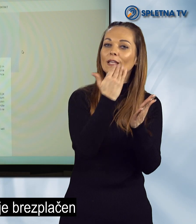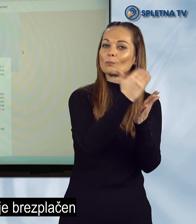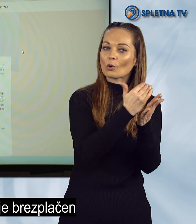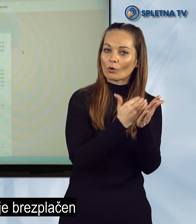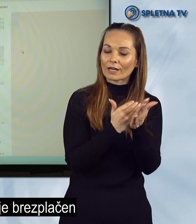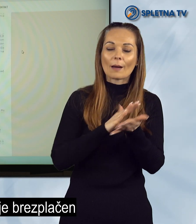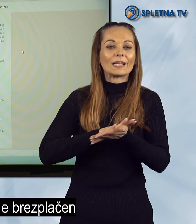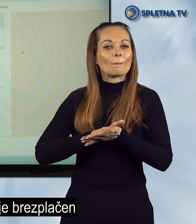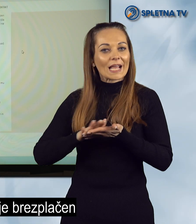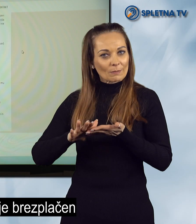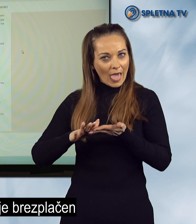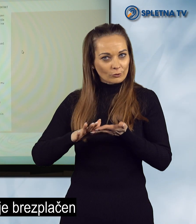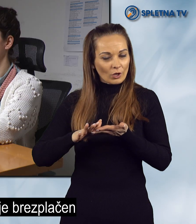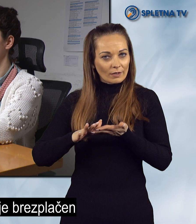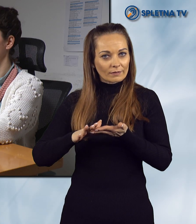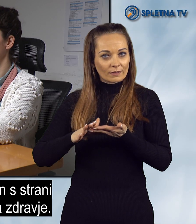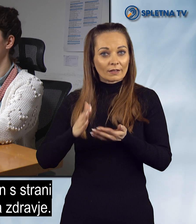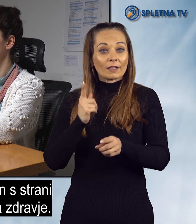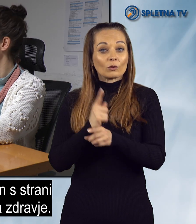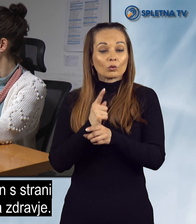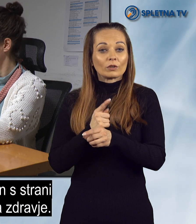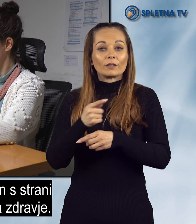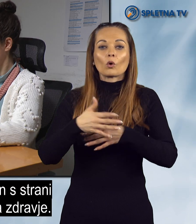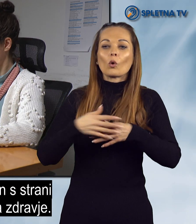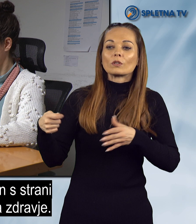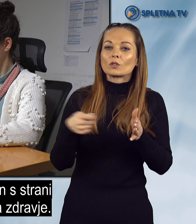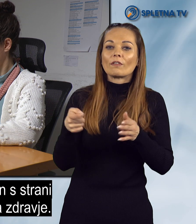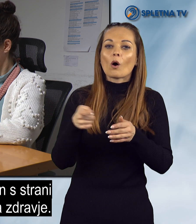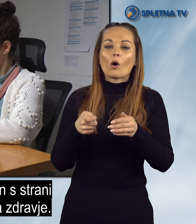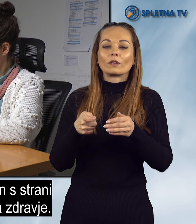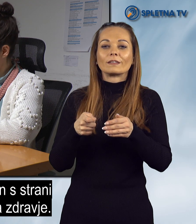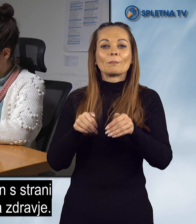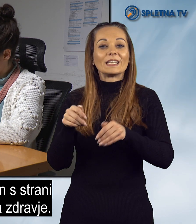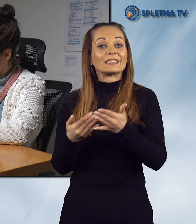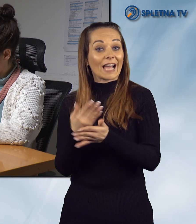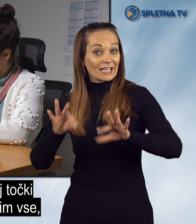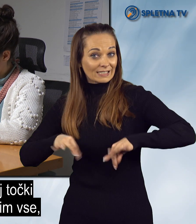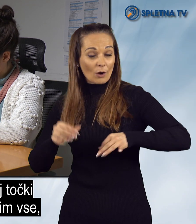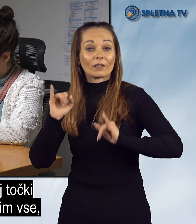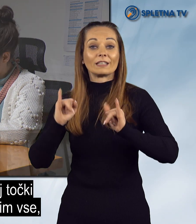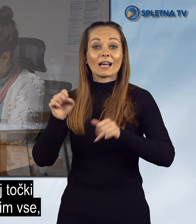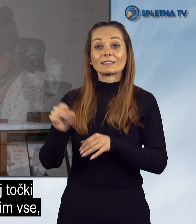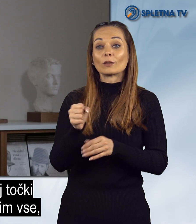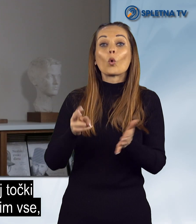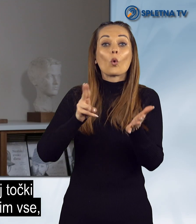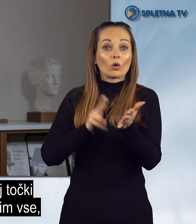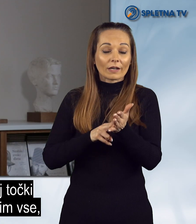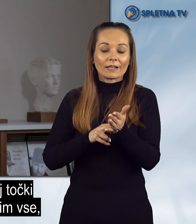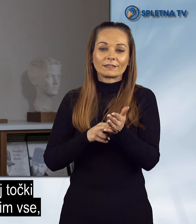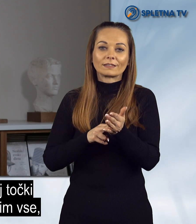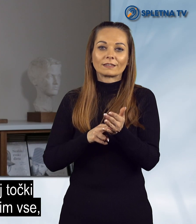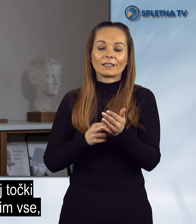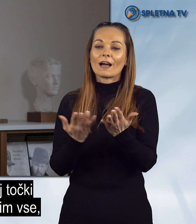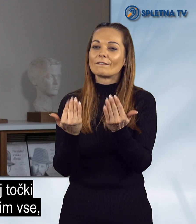je brezplačen in, kot že omenjeno, sofinanciran s strani Ministrstva za zdravje. Zato res v tej točki